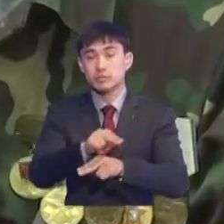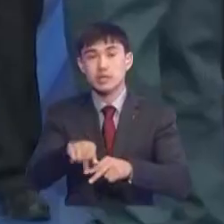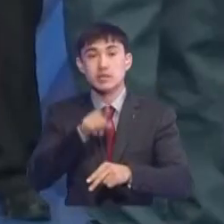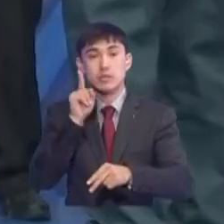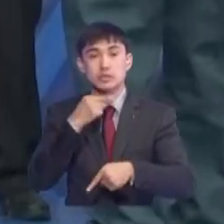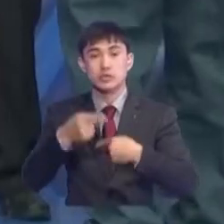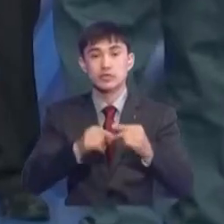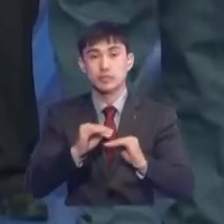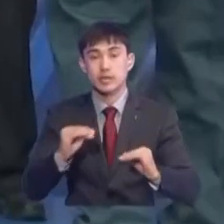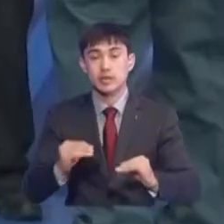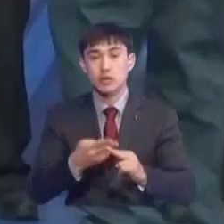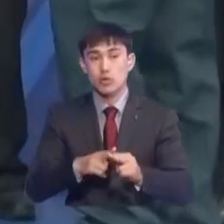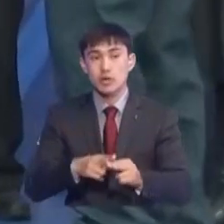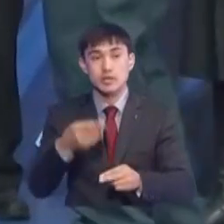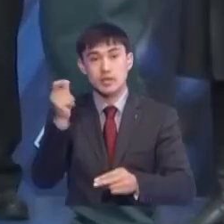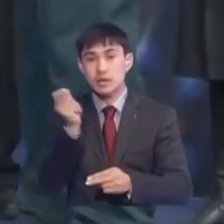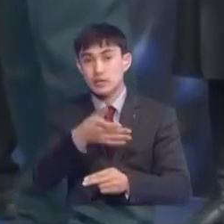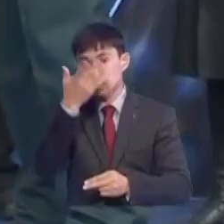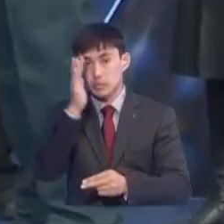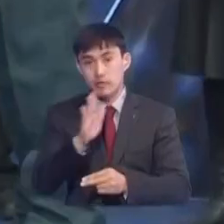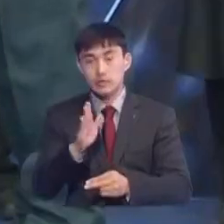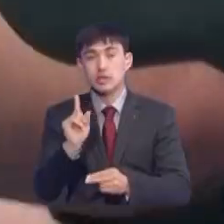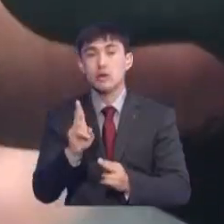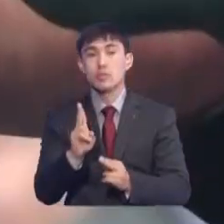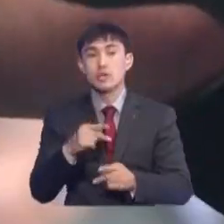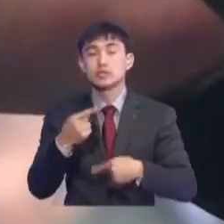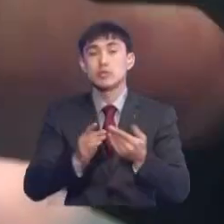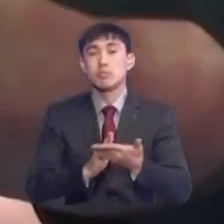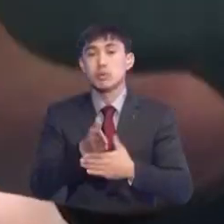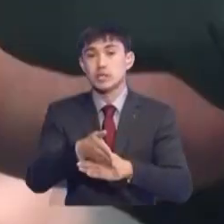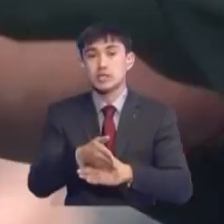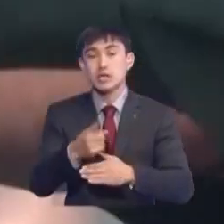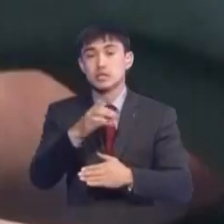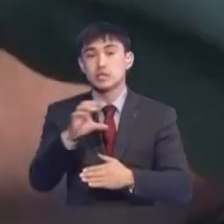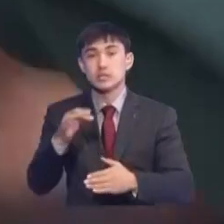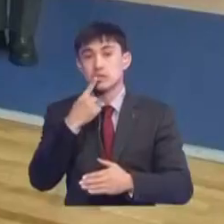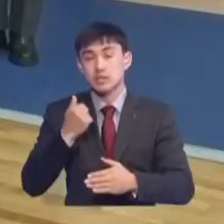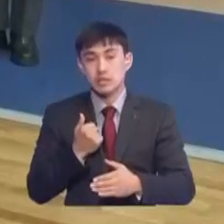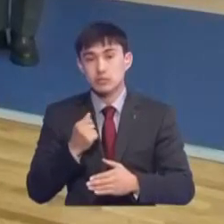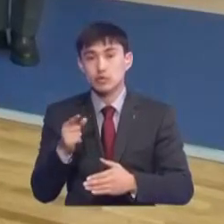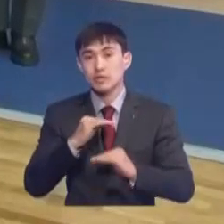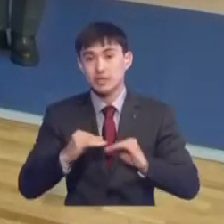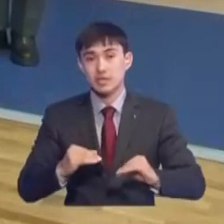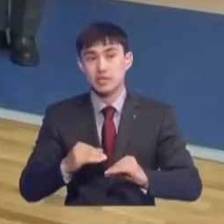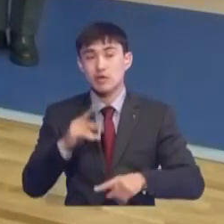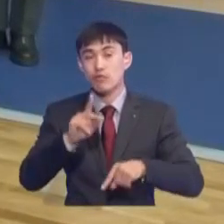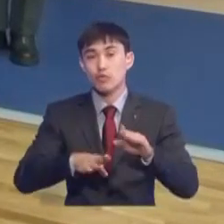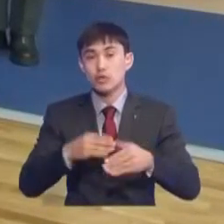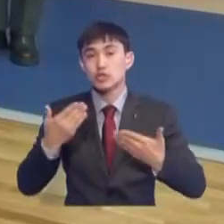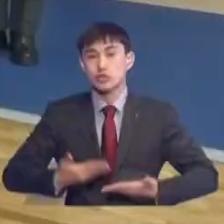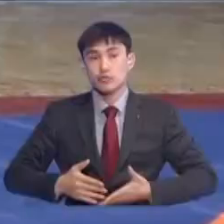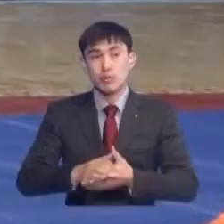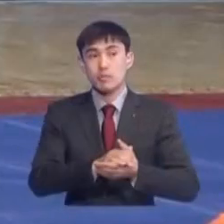подрастающего поколения которое никогда не должно забывать о том Через что пришлось пройти советским солдатам чтобы их дети и внуки могли жить под